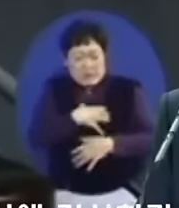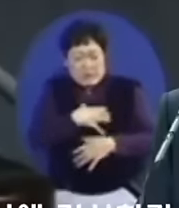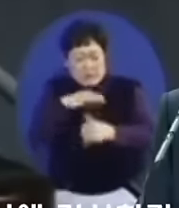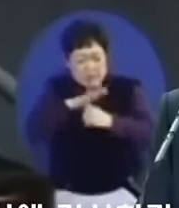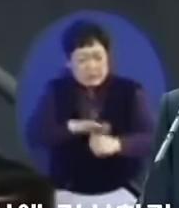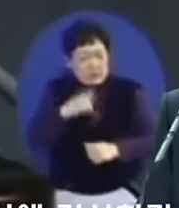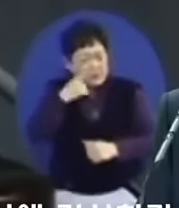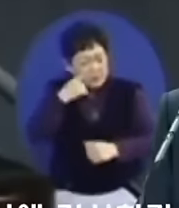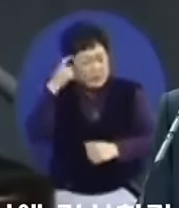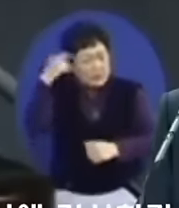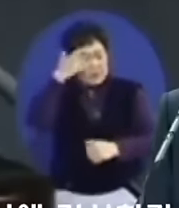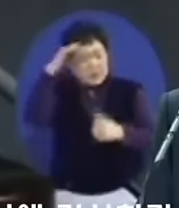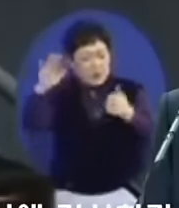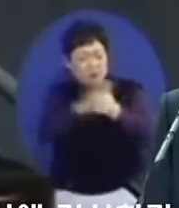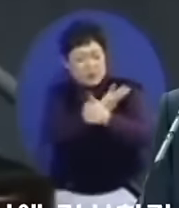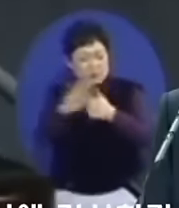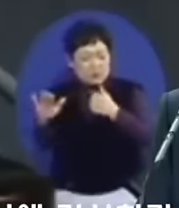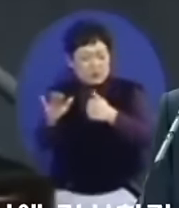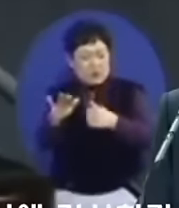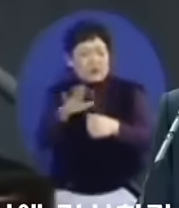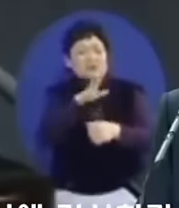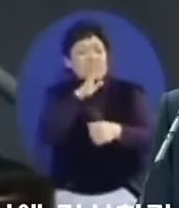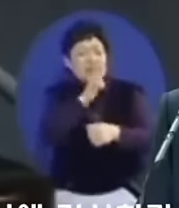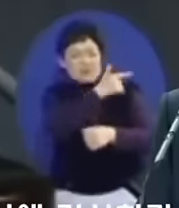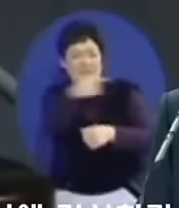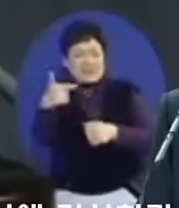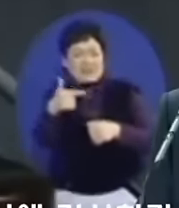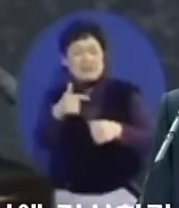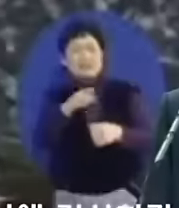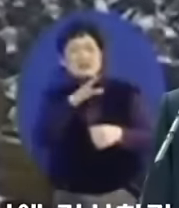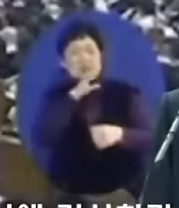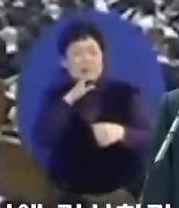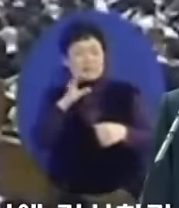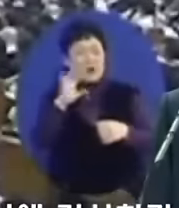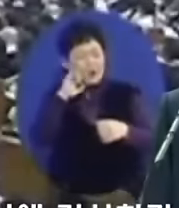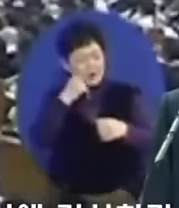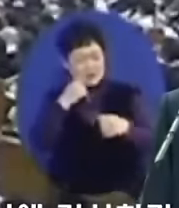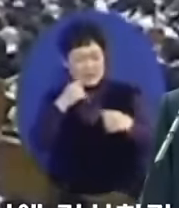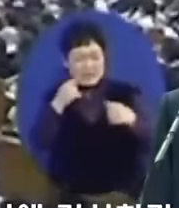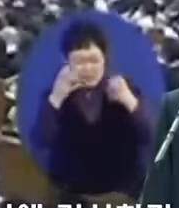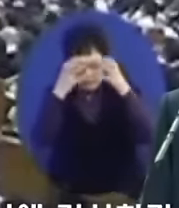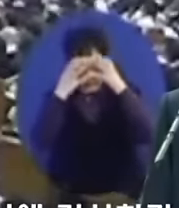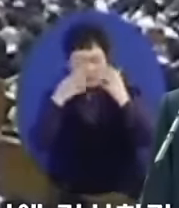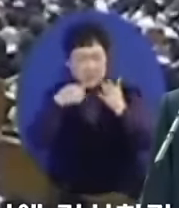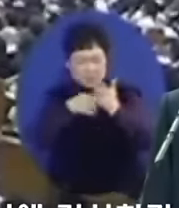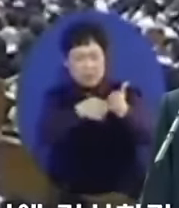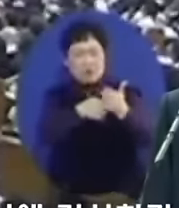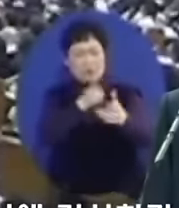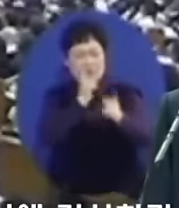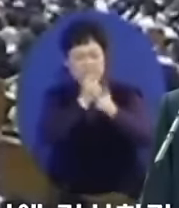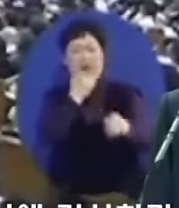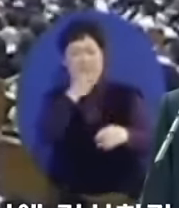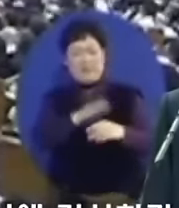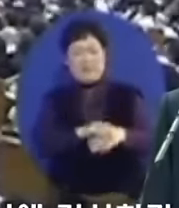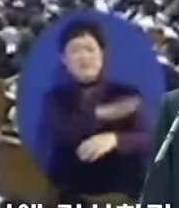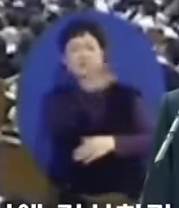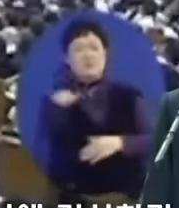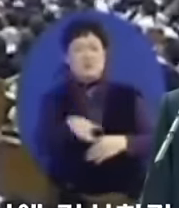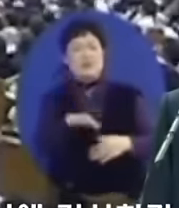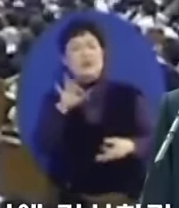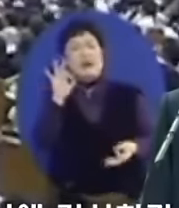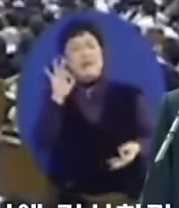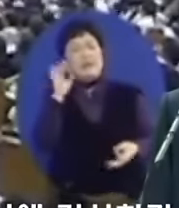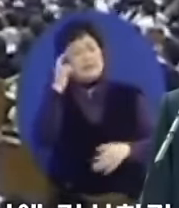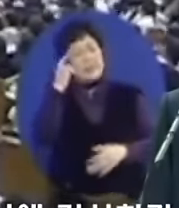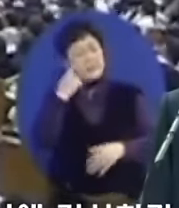없으면 성령의 위로도 대단해서 그 고통을 극복하고 이겨나갈 수가 있게 만들어 주시는 것입니다. 우리는 가만히 생각해